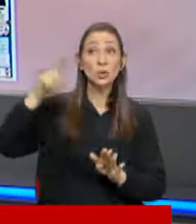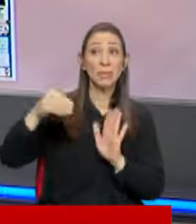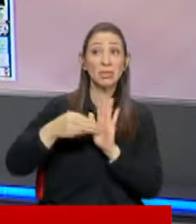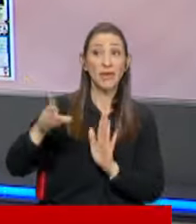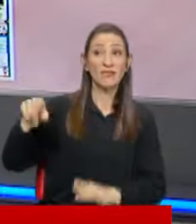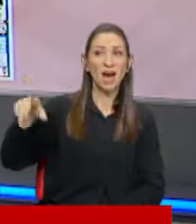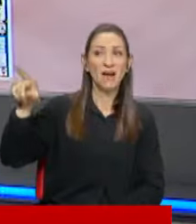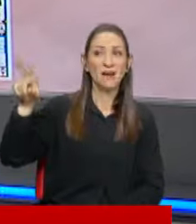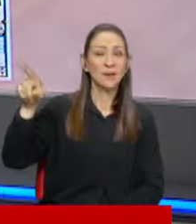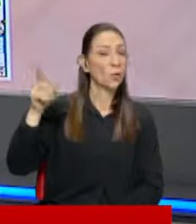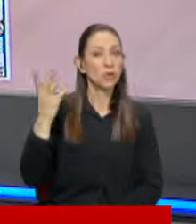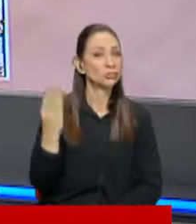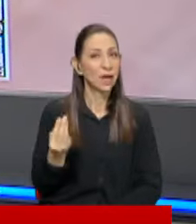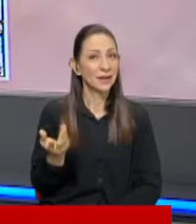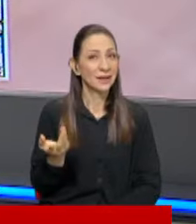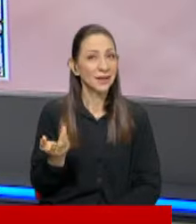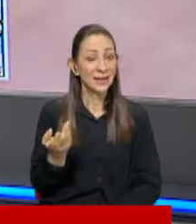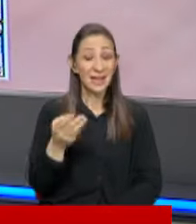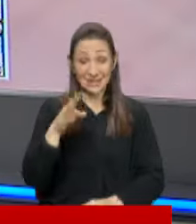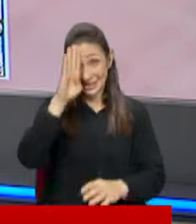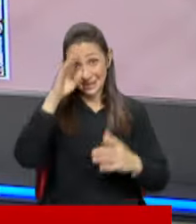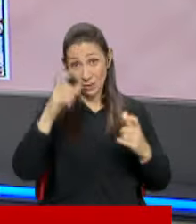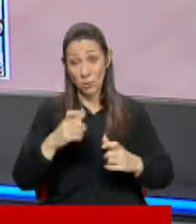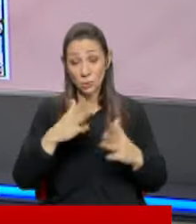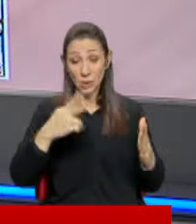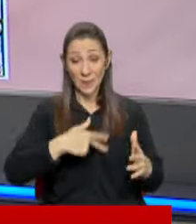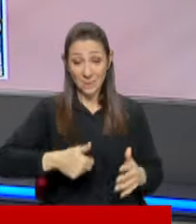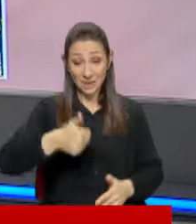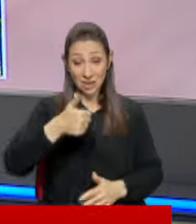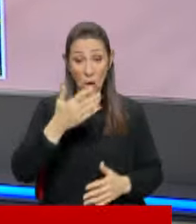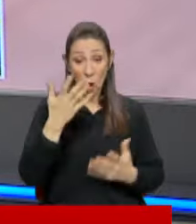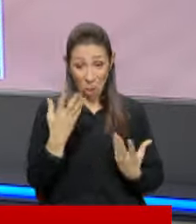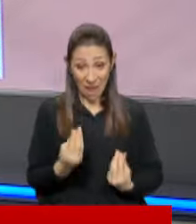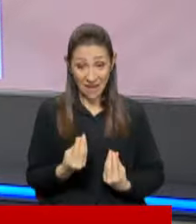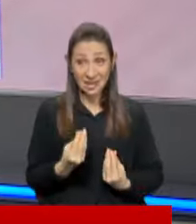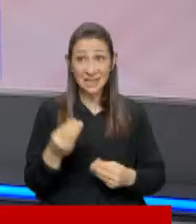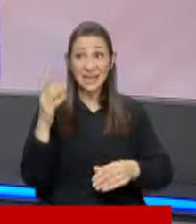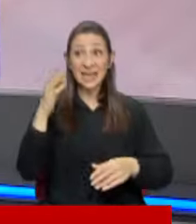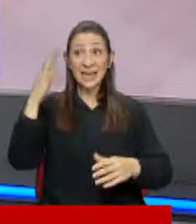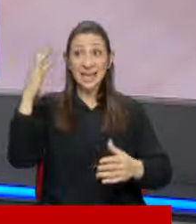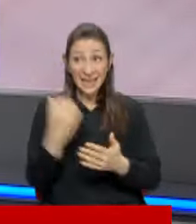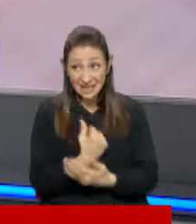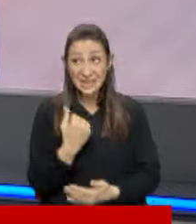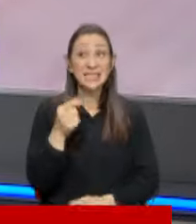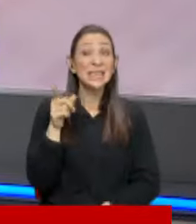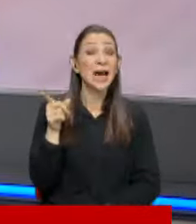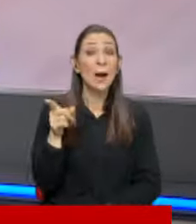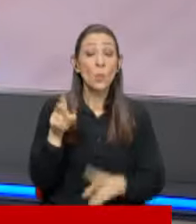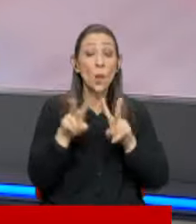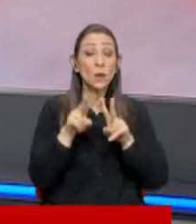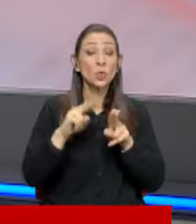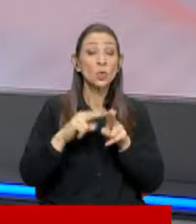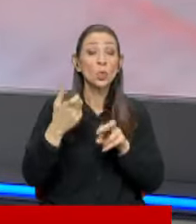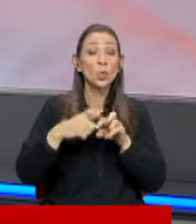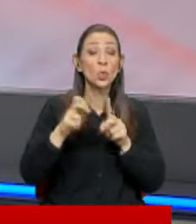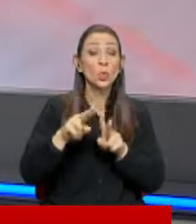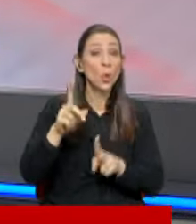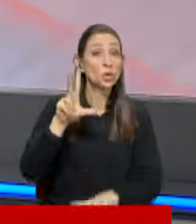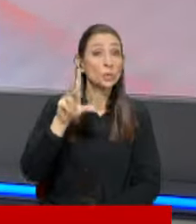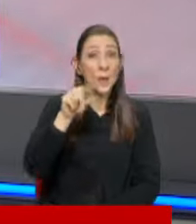mesela o ne olacak? İstanbul'a Büyükşehir Belediye Başkanı olarak seçilirse kendisi Murat Kurum 31